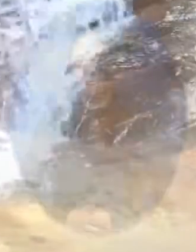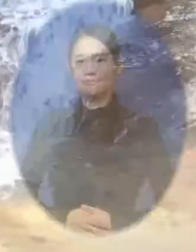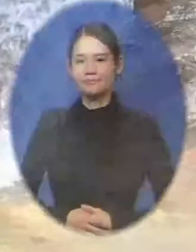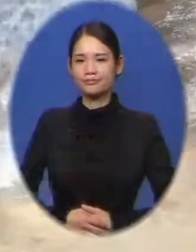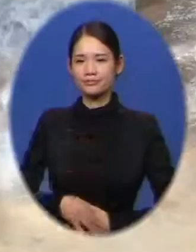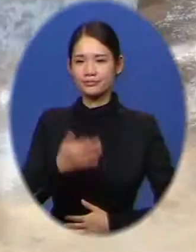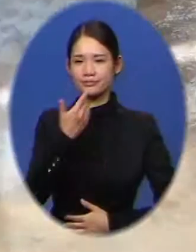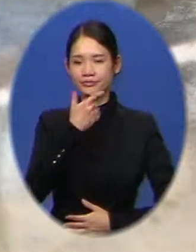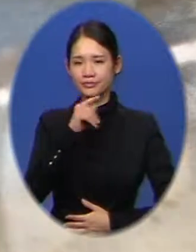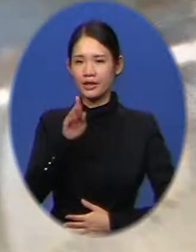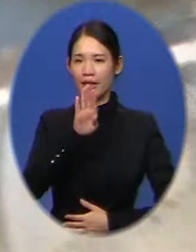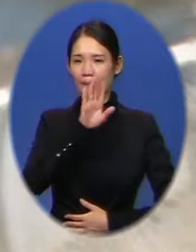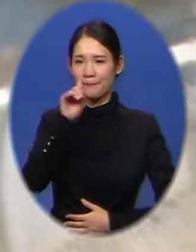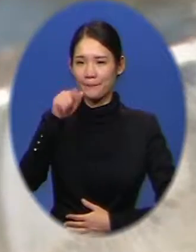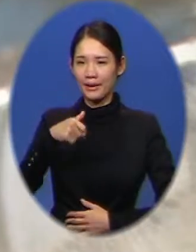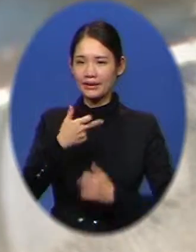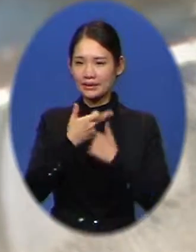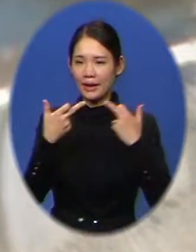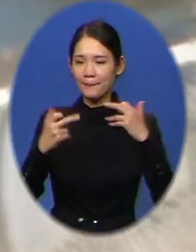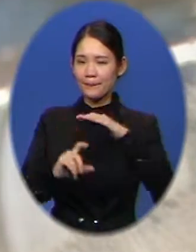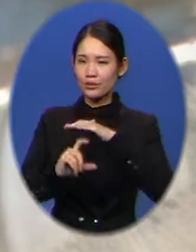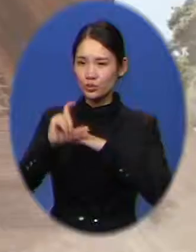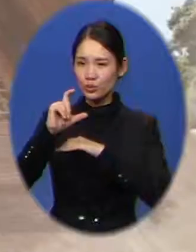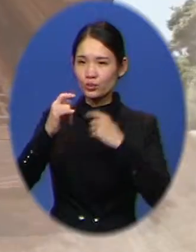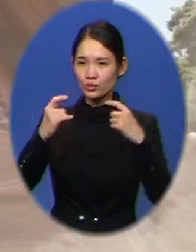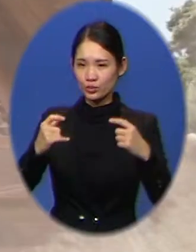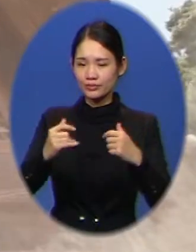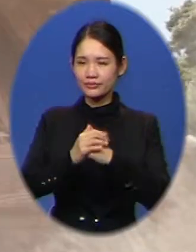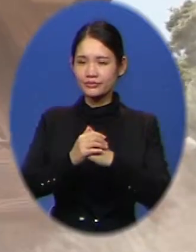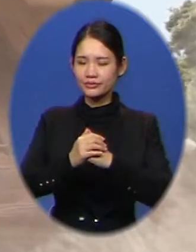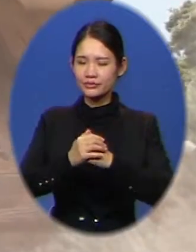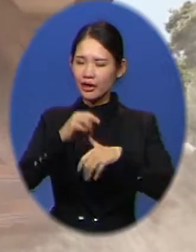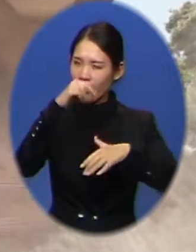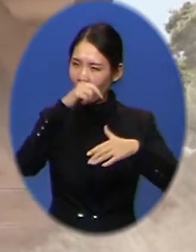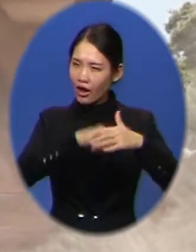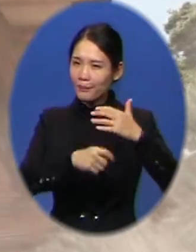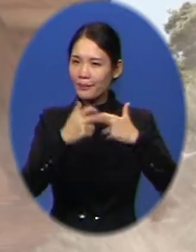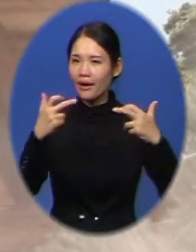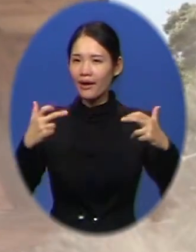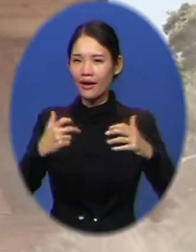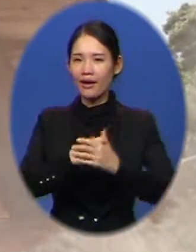태백산맥 동쪽 깊은 산에 담긴 넉넉한 마음,